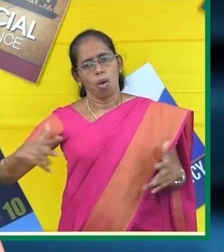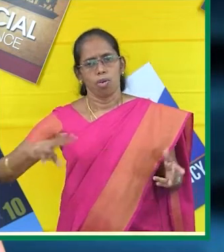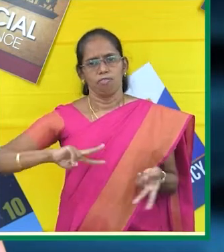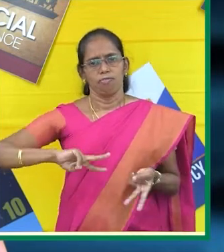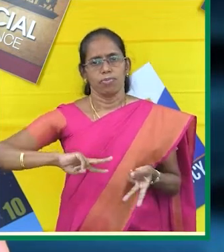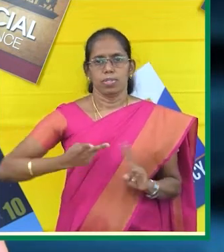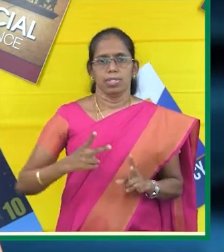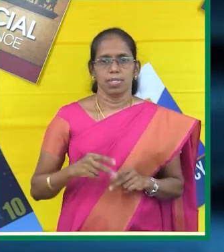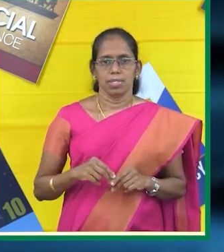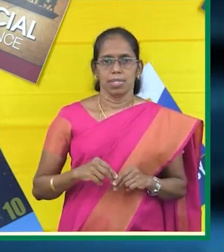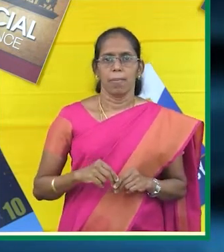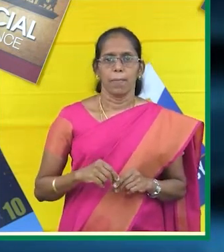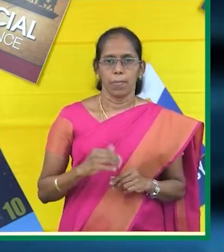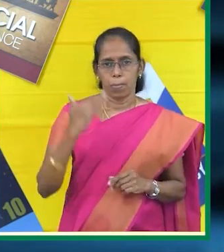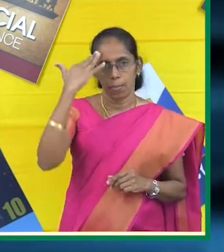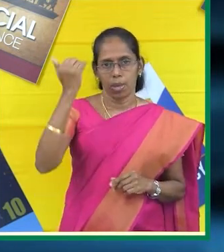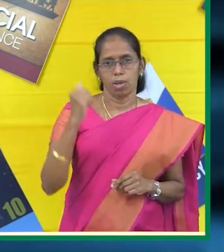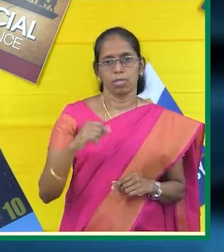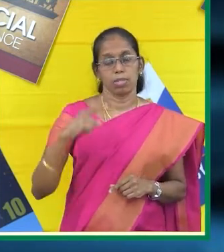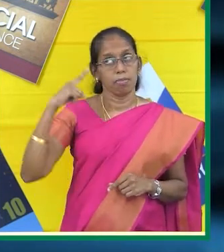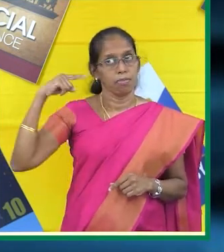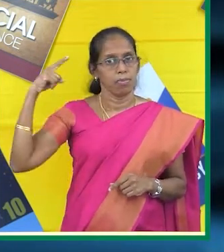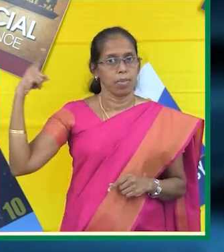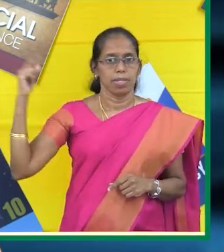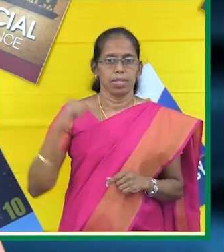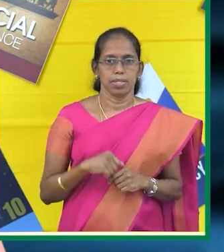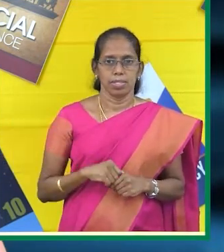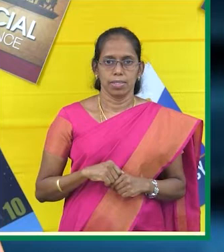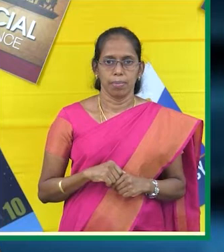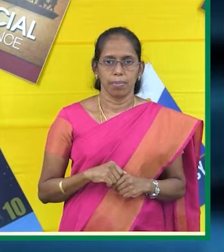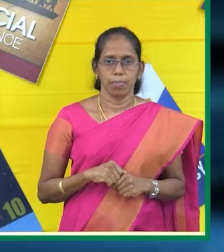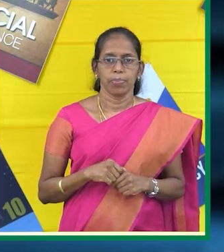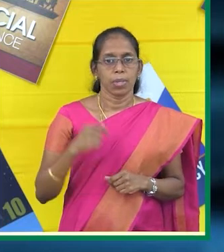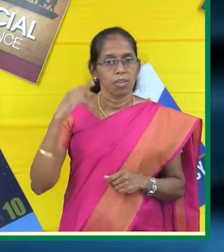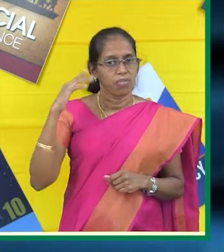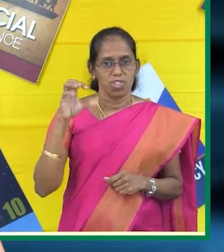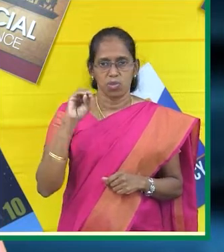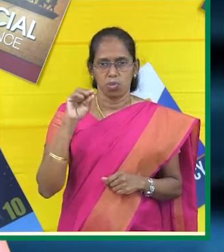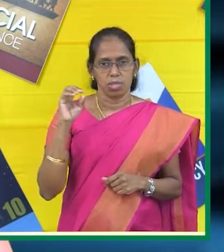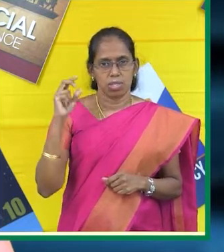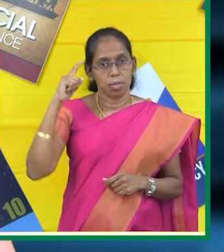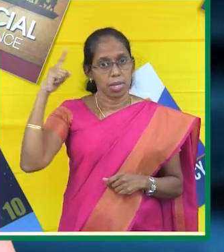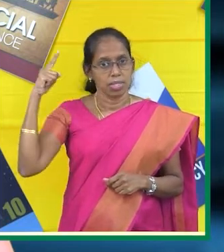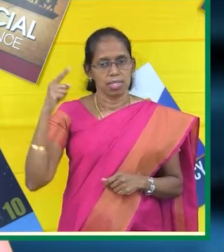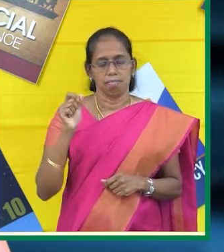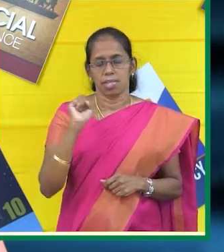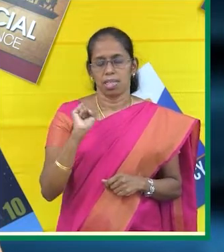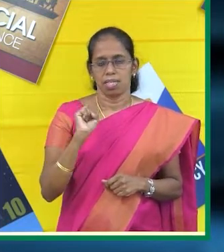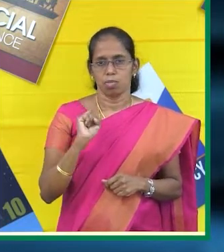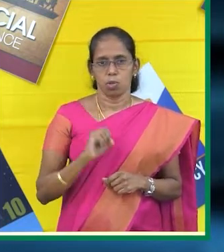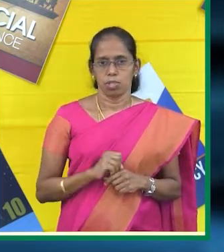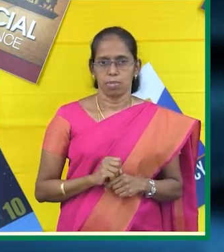got lot of changes because of imagination. Without imagination, nothing is